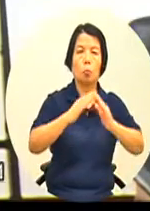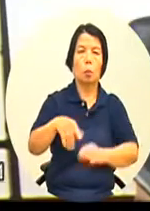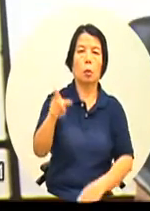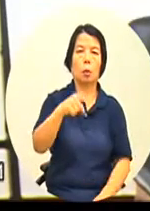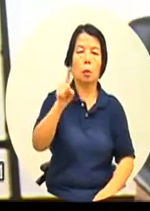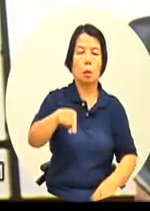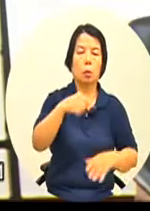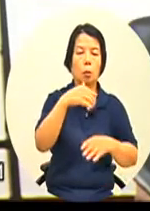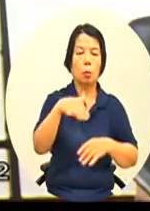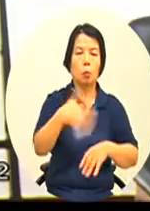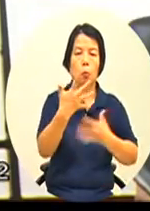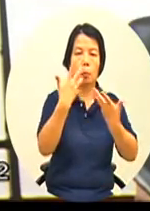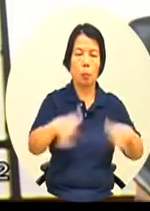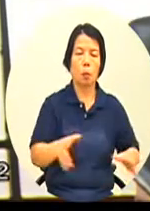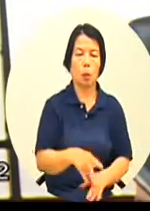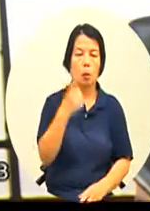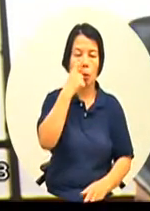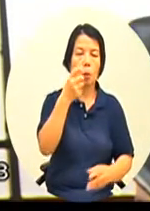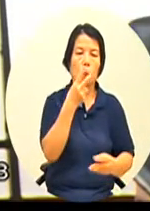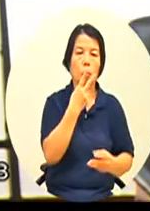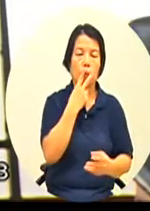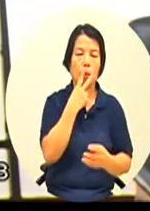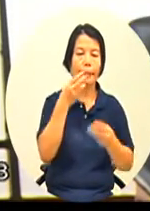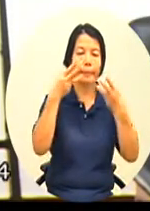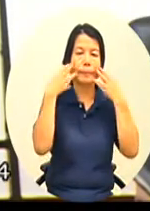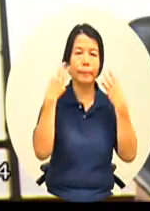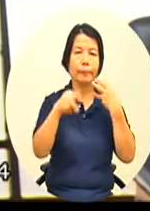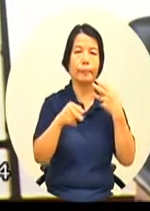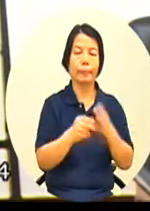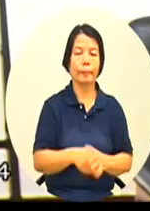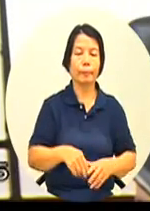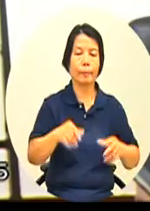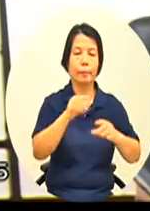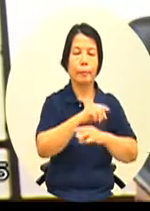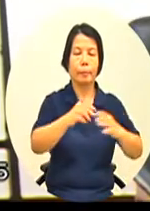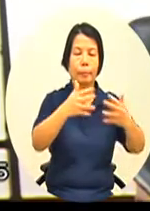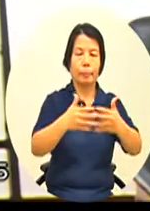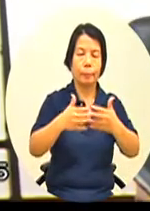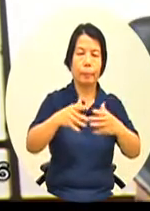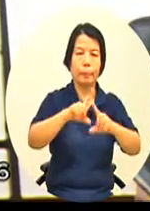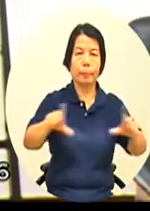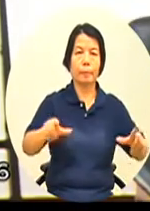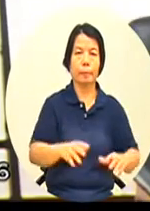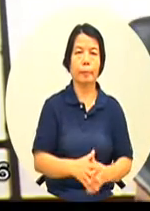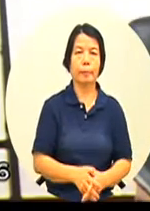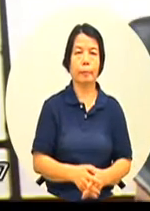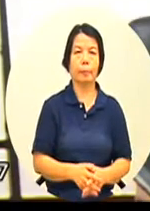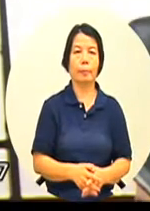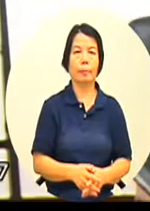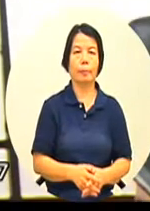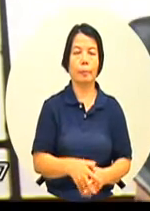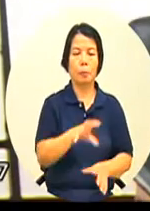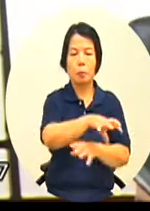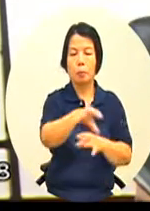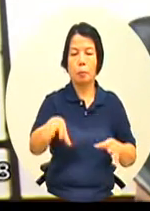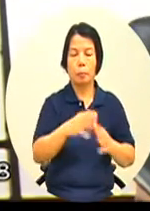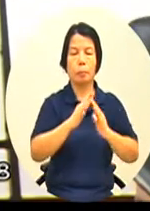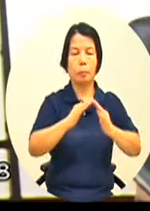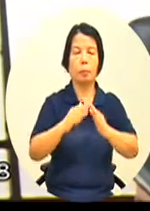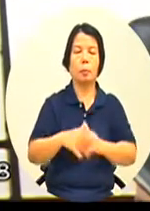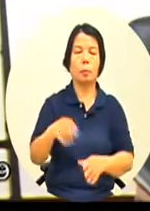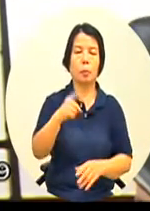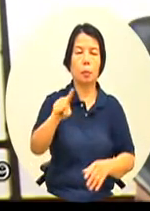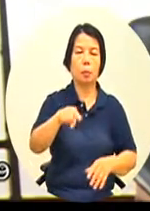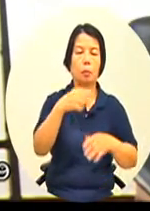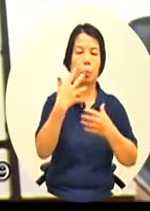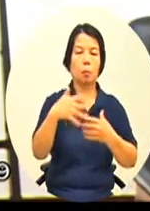欧亚非几个大陆 欧亚、非美几个大陆的城市，1500多个城市啦，